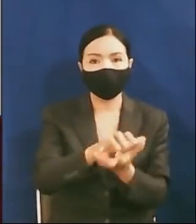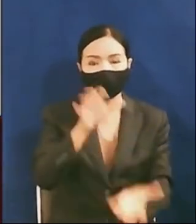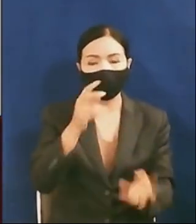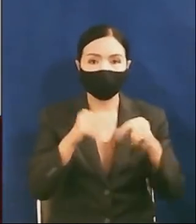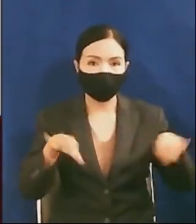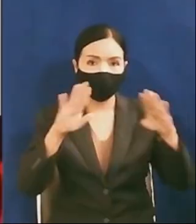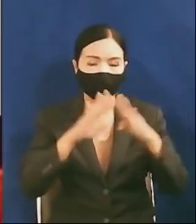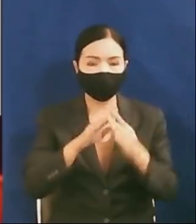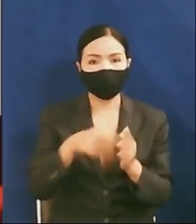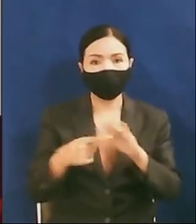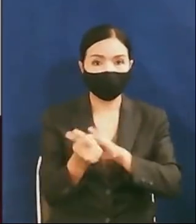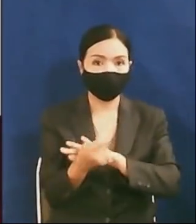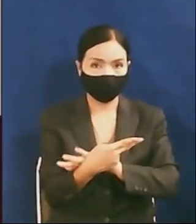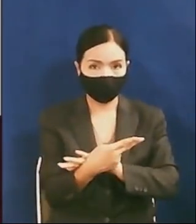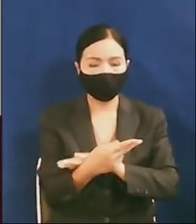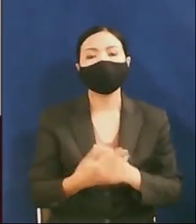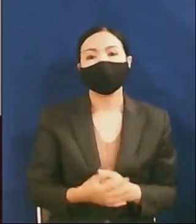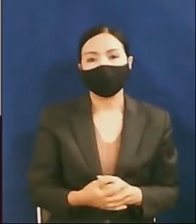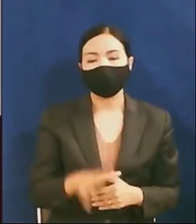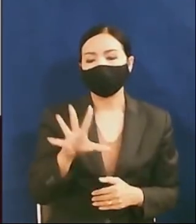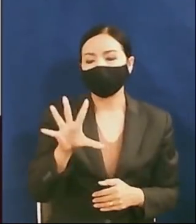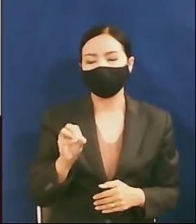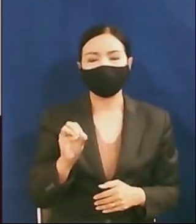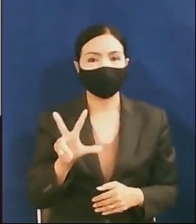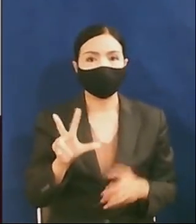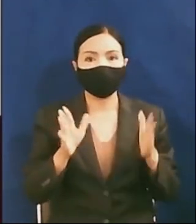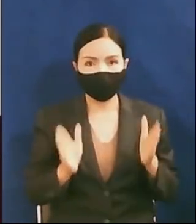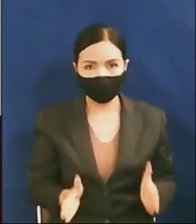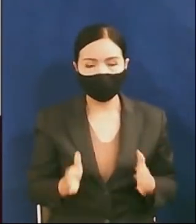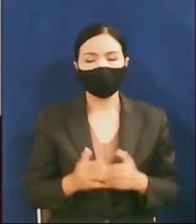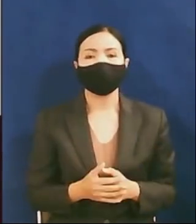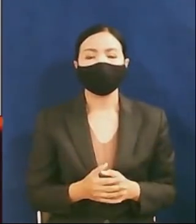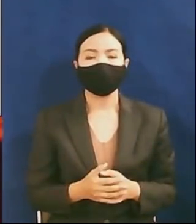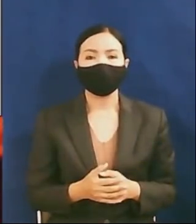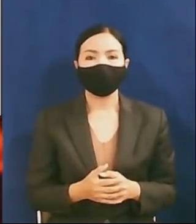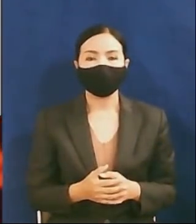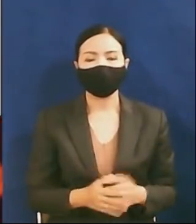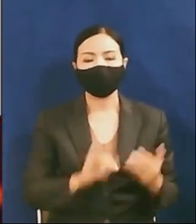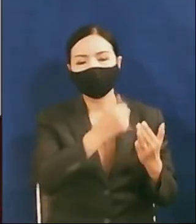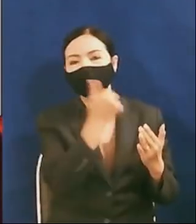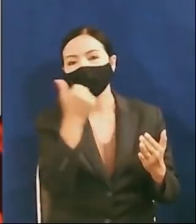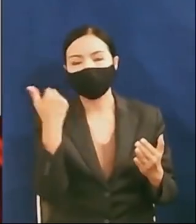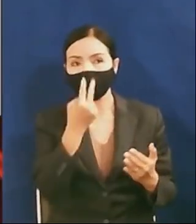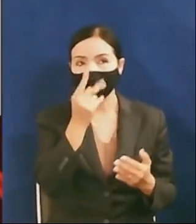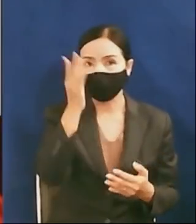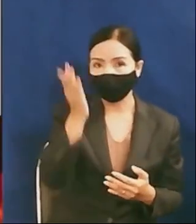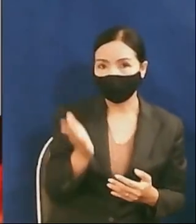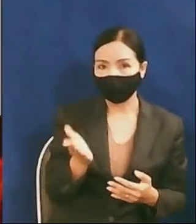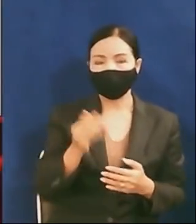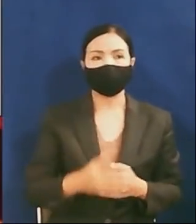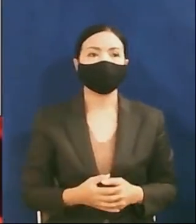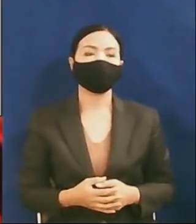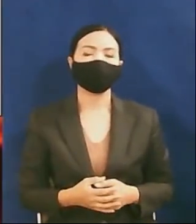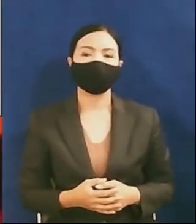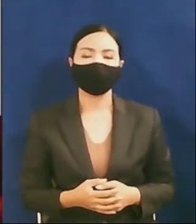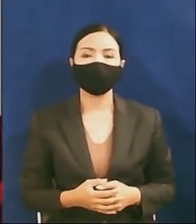ครปฐมปทุมธานีนะครับ53รายนะครับแล้วก็เป็นจังหวัดอื่นๆตามที่ปรากฏนะครับให้เ